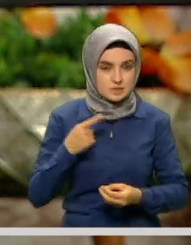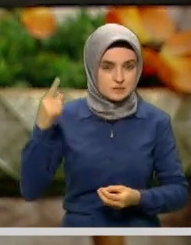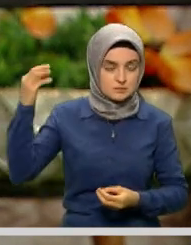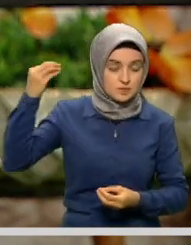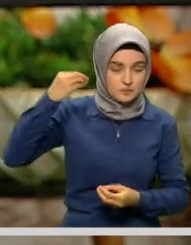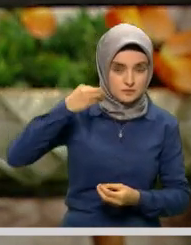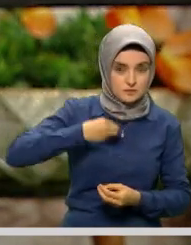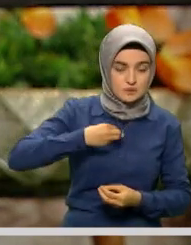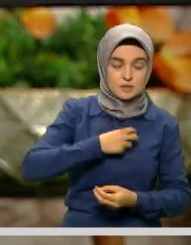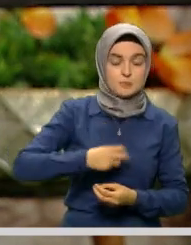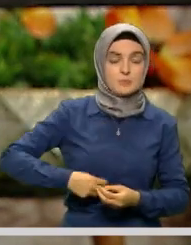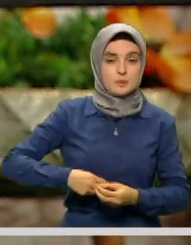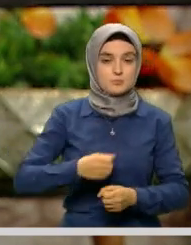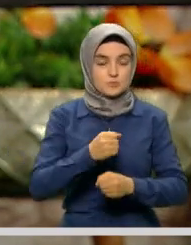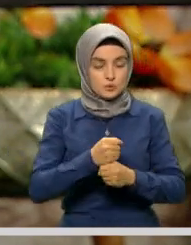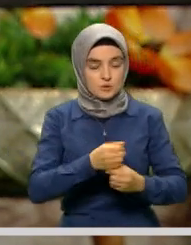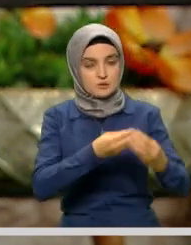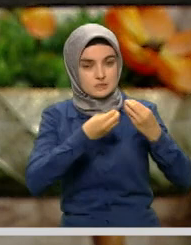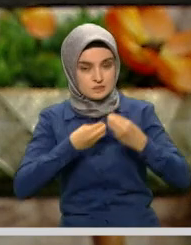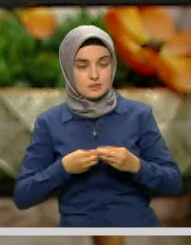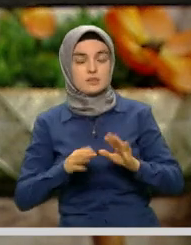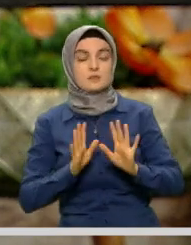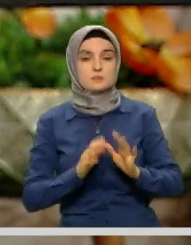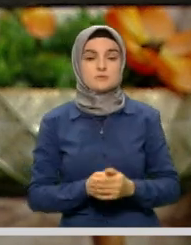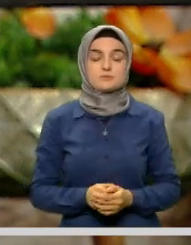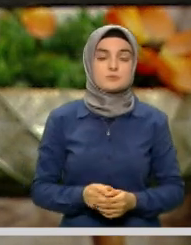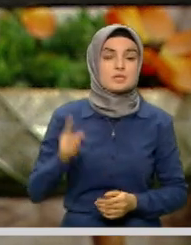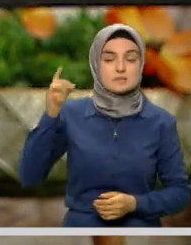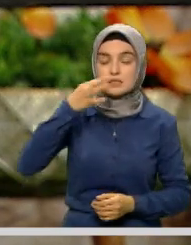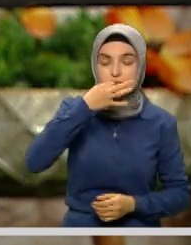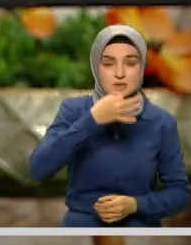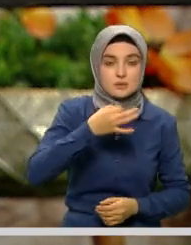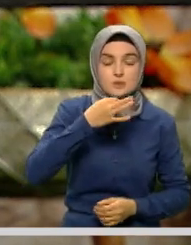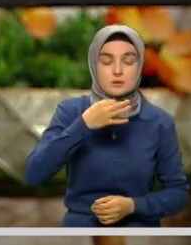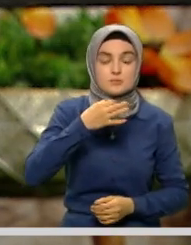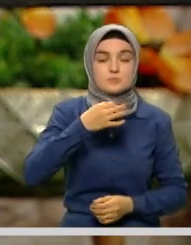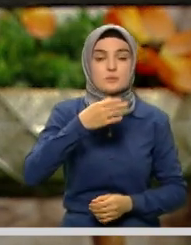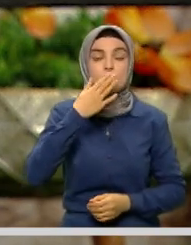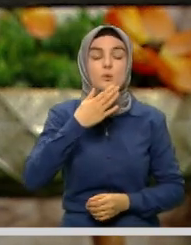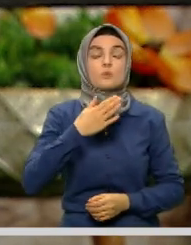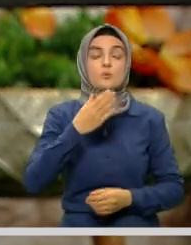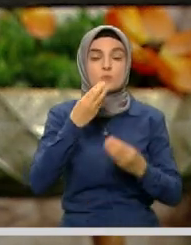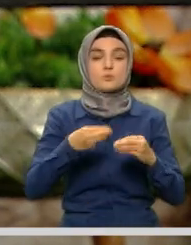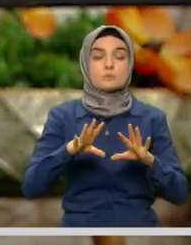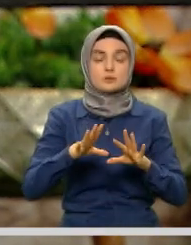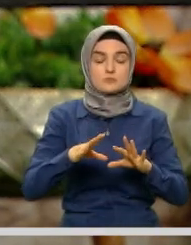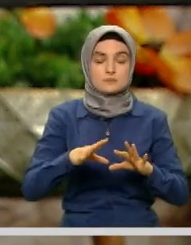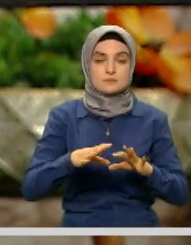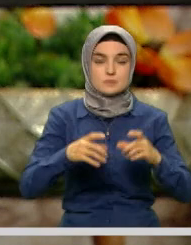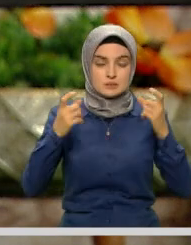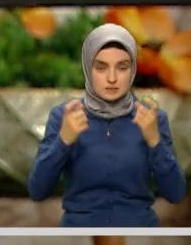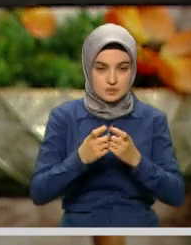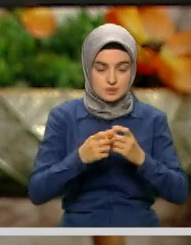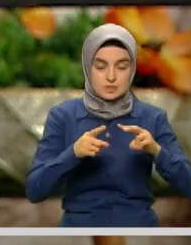verdiğin peygamberlik görevini yüklenemedim. Ve senin emrin olmaksızın kavmim Ninova'yı terk ettim.